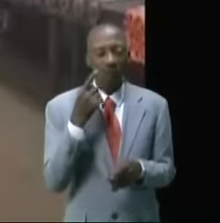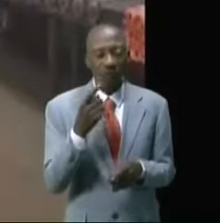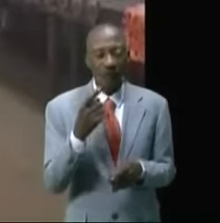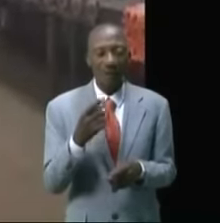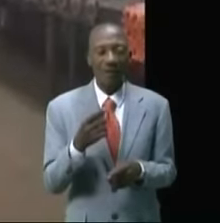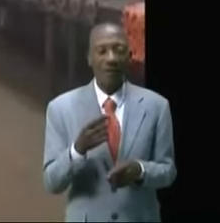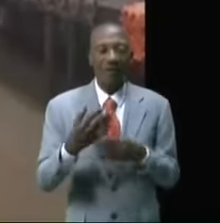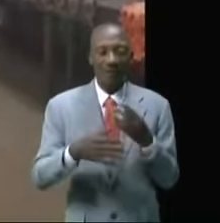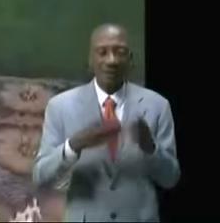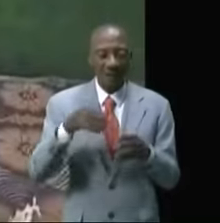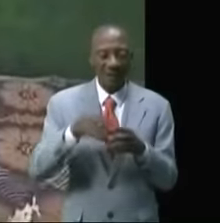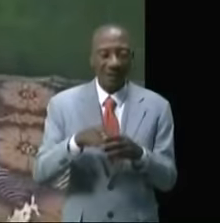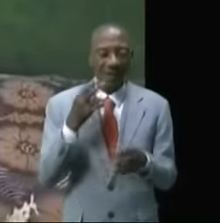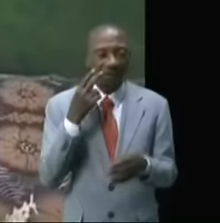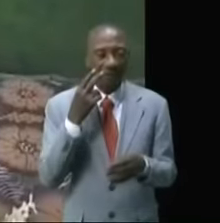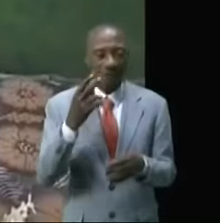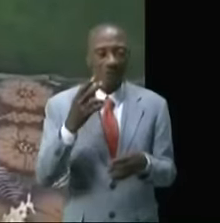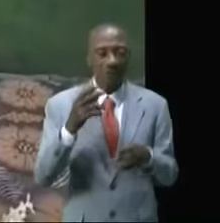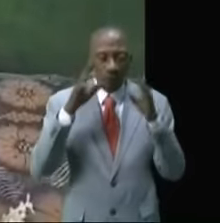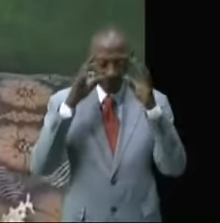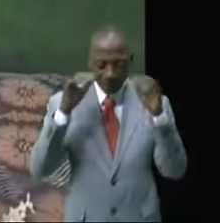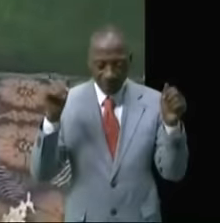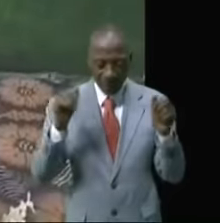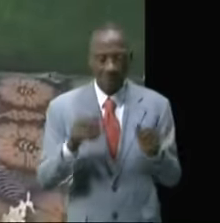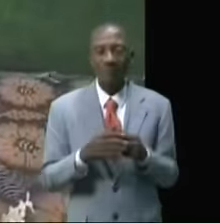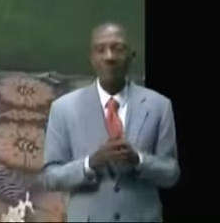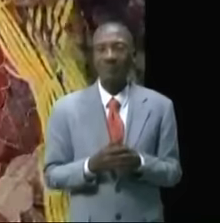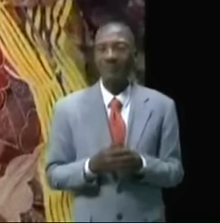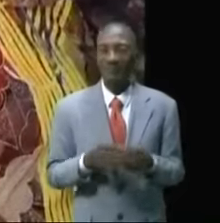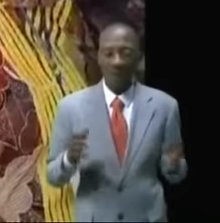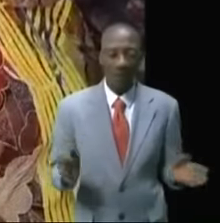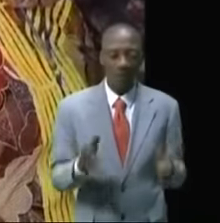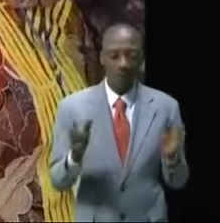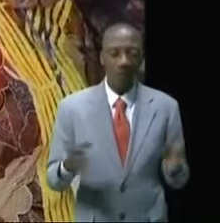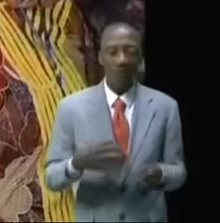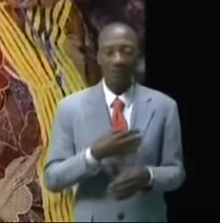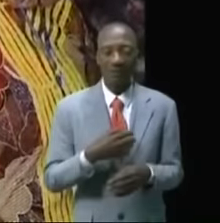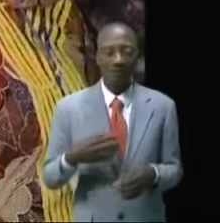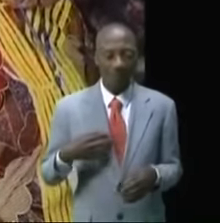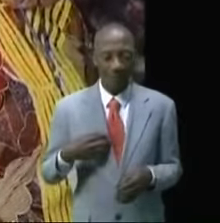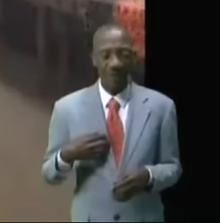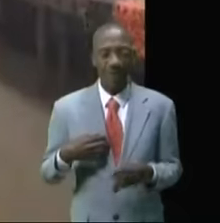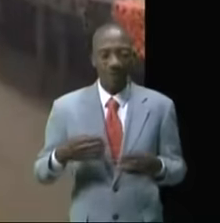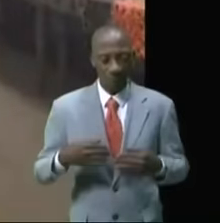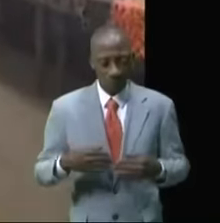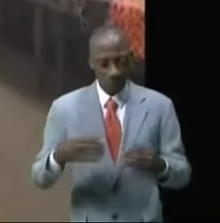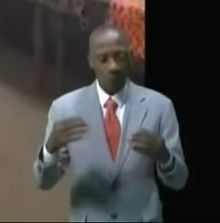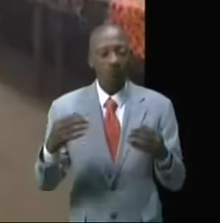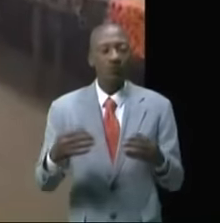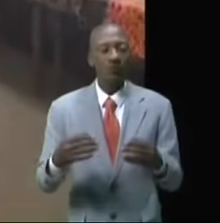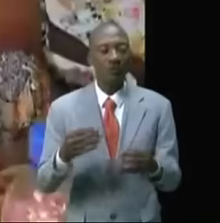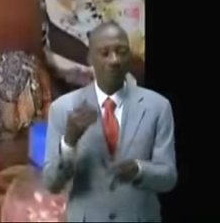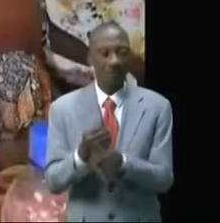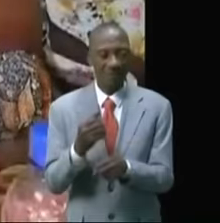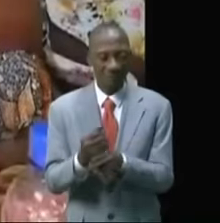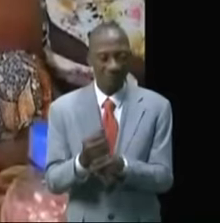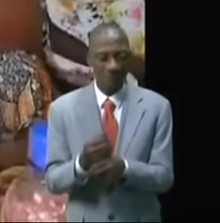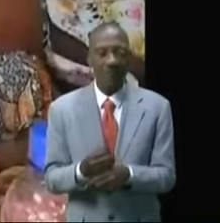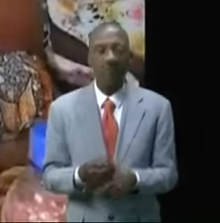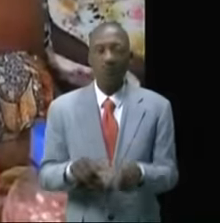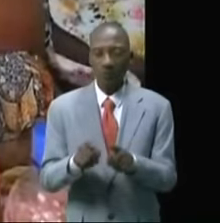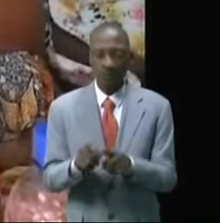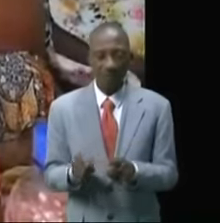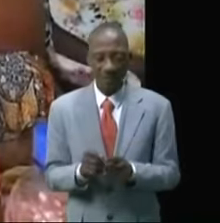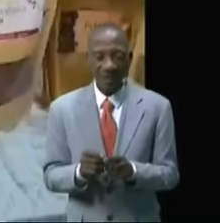À travers cette journée, l'ONAPAC encourage la femme à entreprendre dans la production et promet son accompagnement